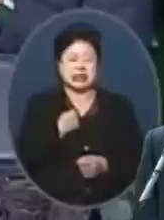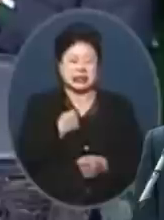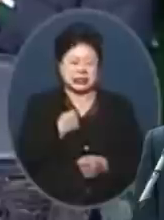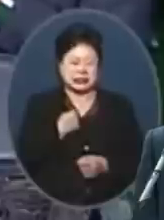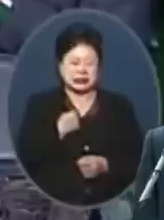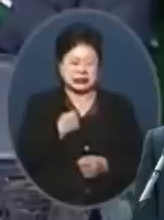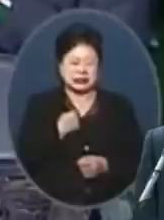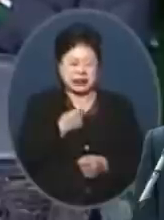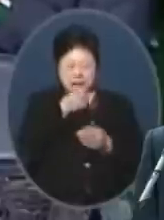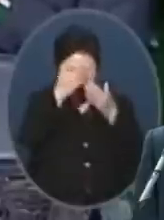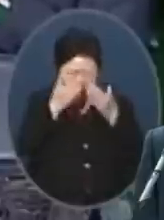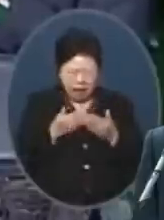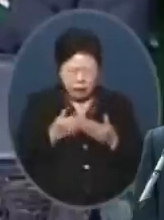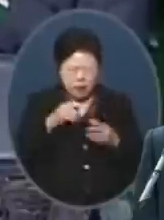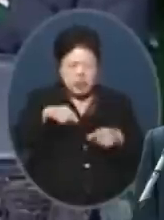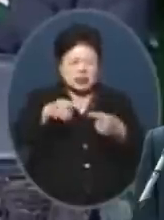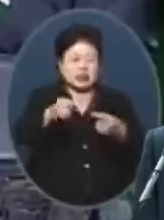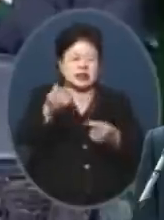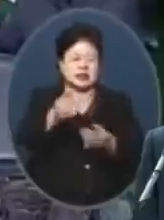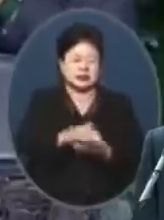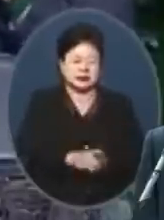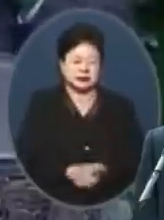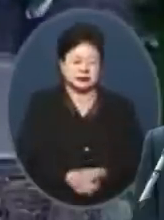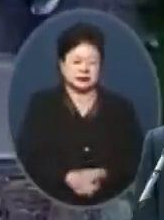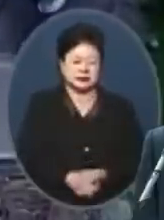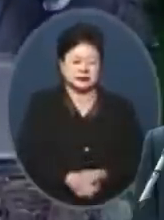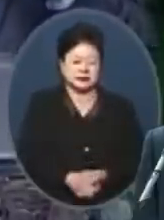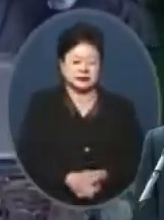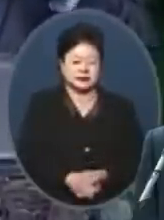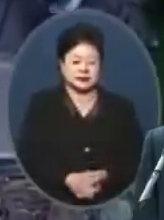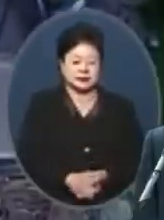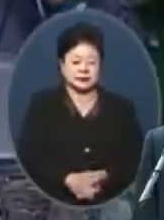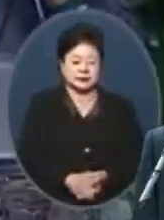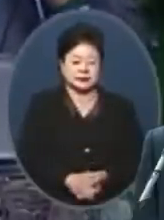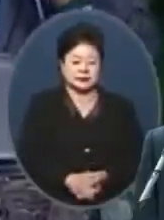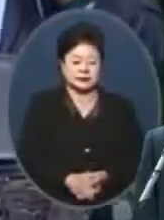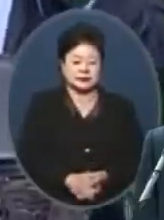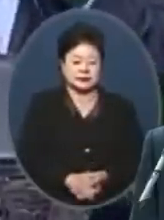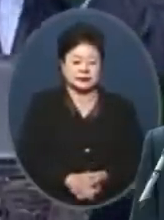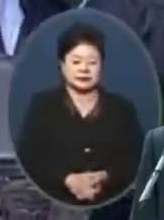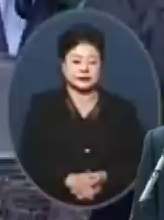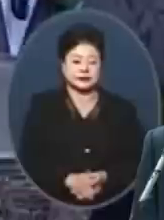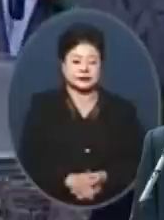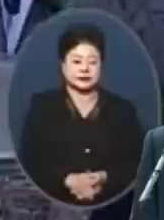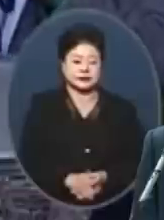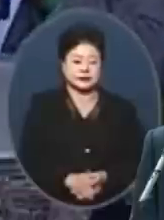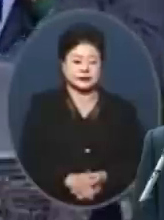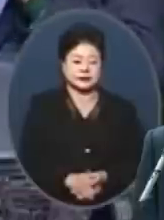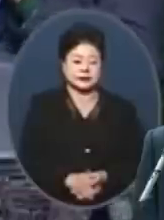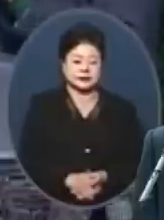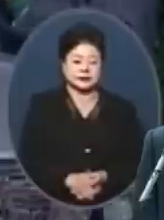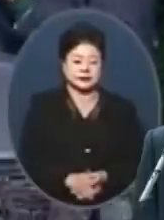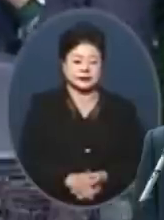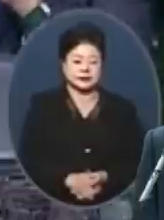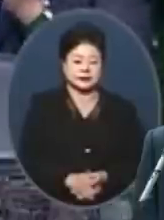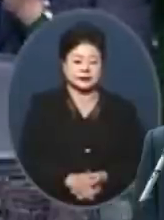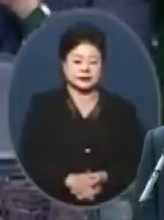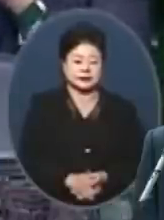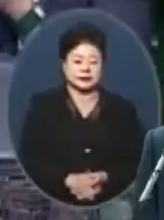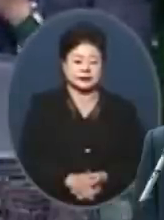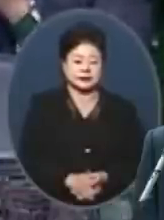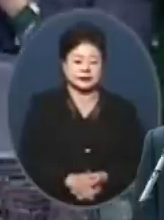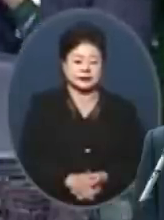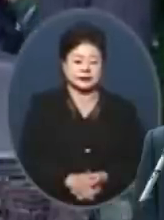뜰 감옥에 들어가기도 했습니다. And he was accused of false things. Not only was he just a slave, but in